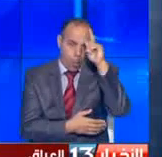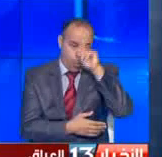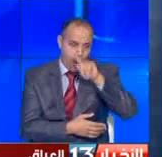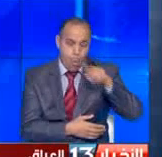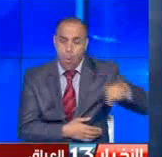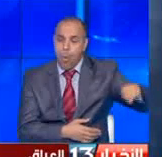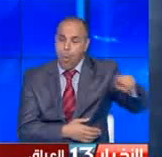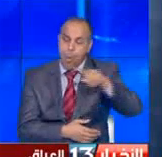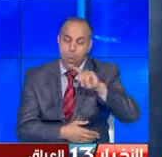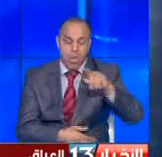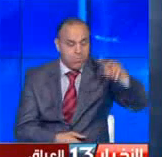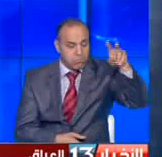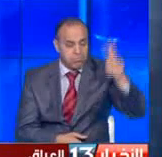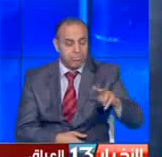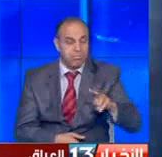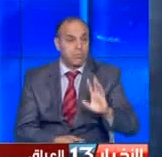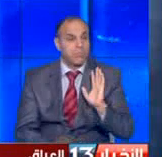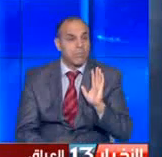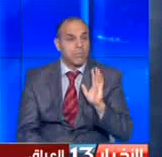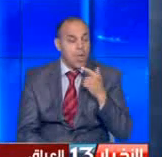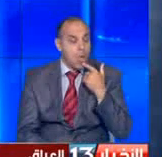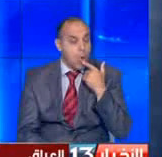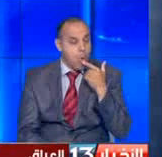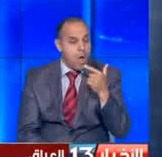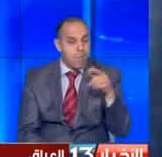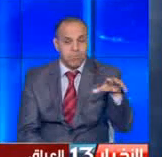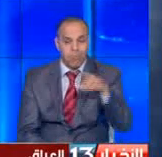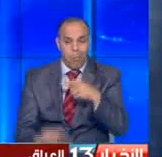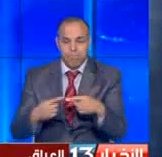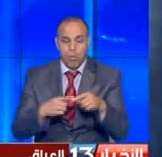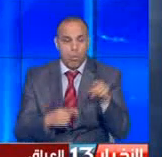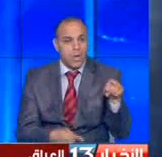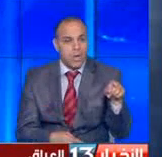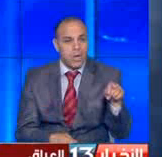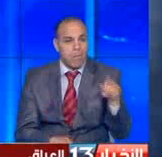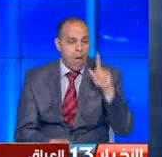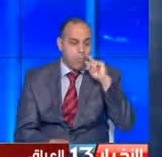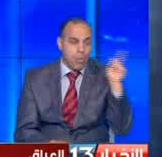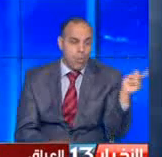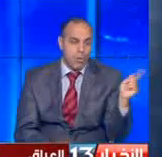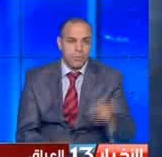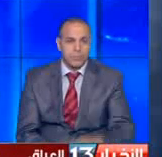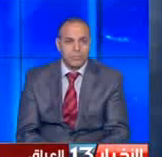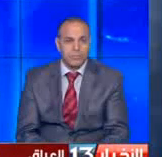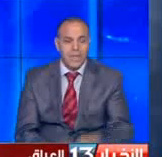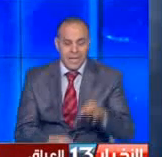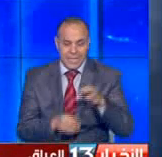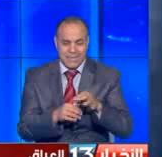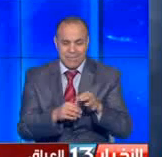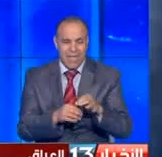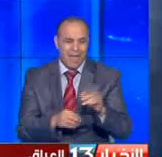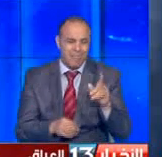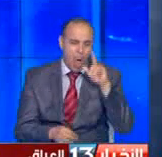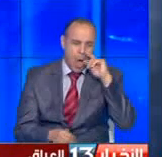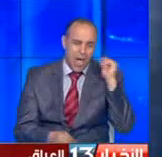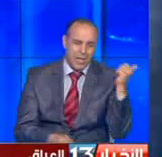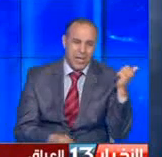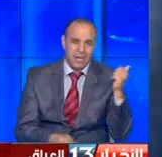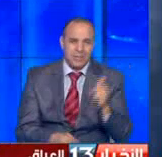جميع المباني الرسميه في المدينه والمناطق المتنازع عليها مع اربيل الاستيطان انت